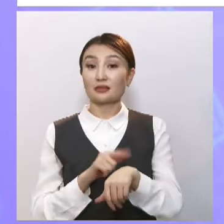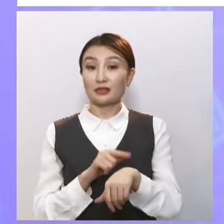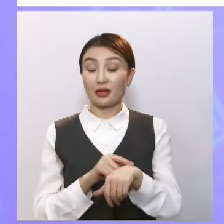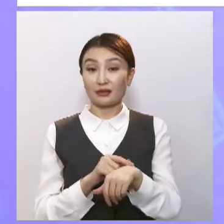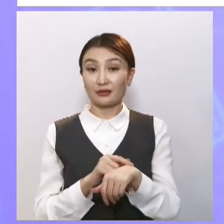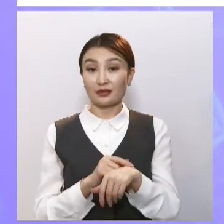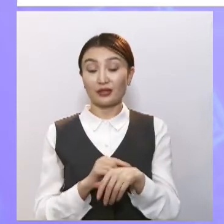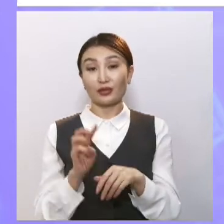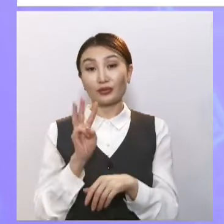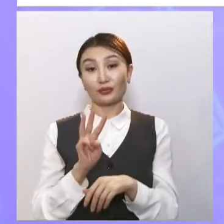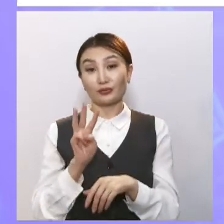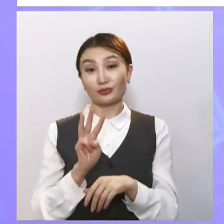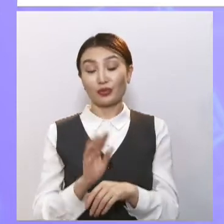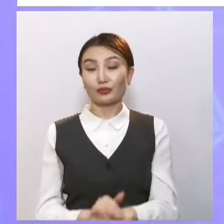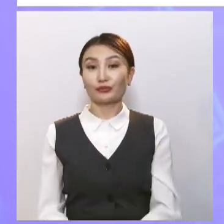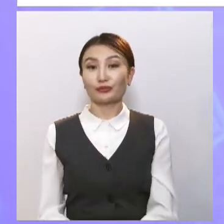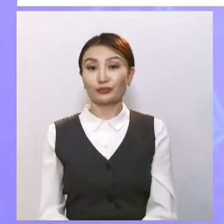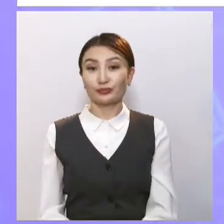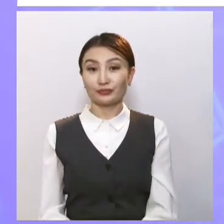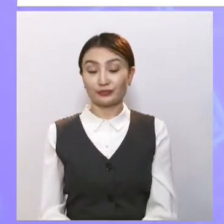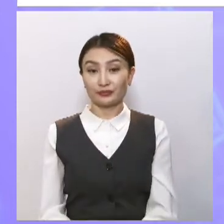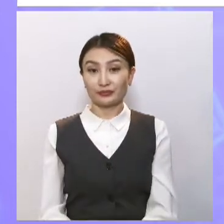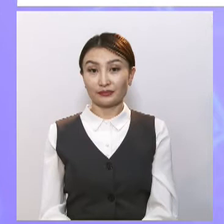Саат 3 болду.